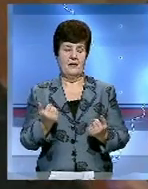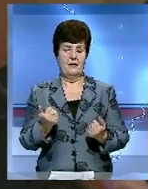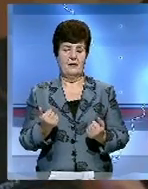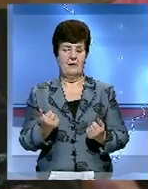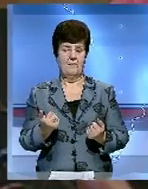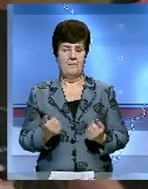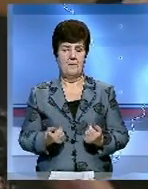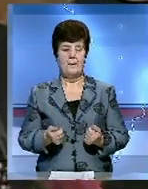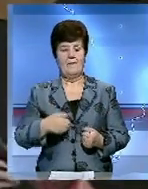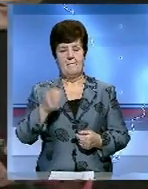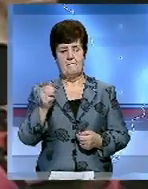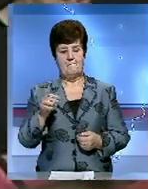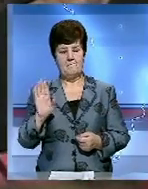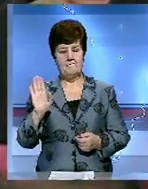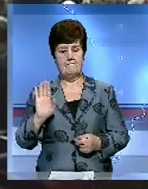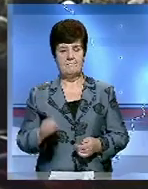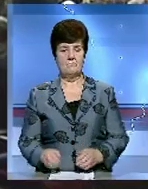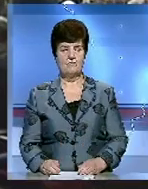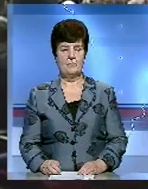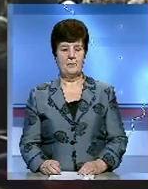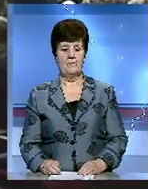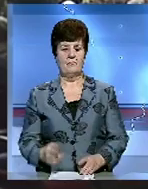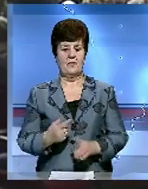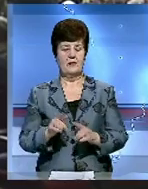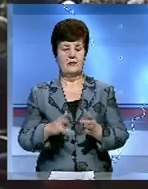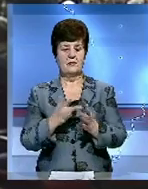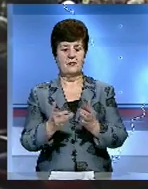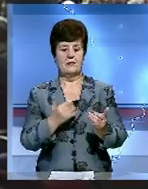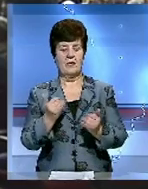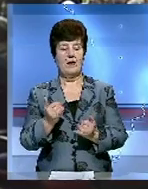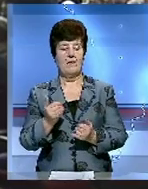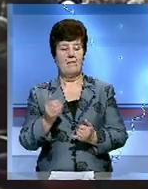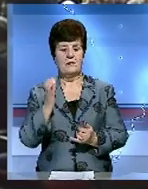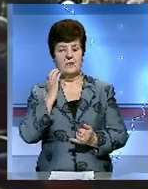Selfie! Selfie! Hashtag centru, hashtag sarcină.